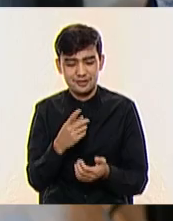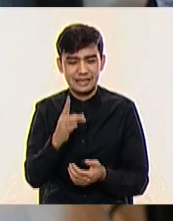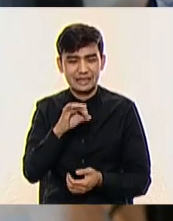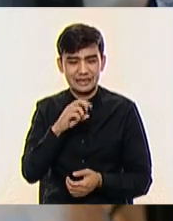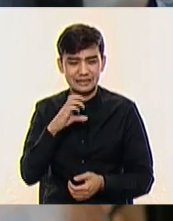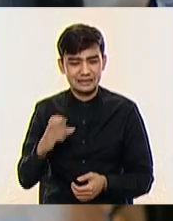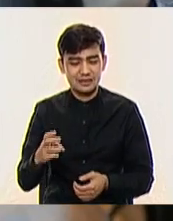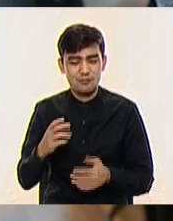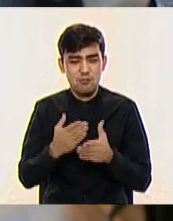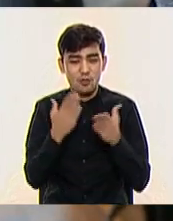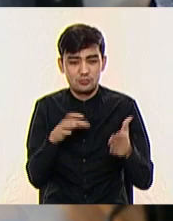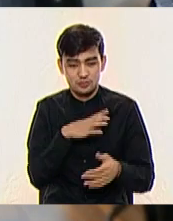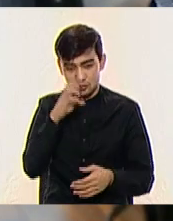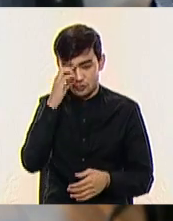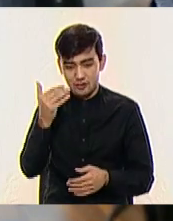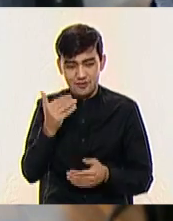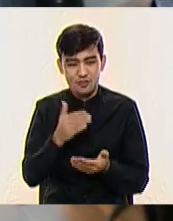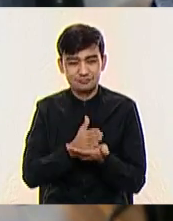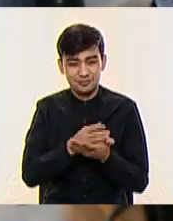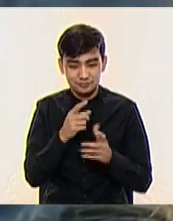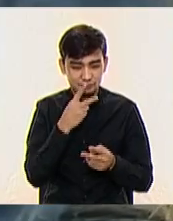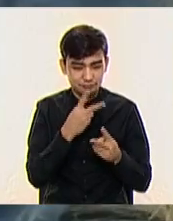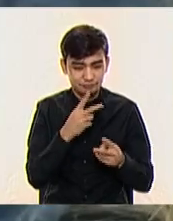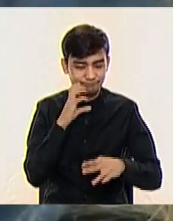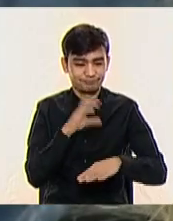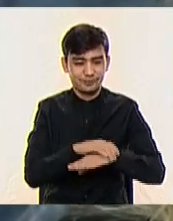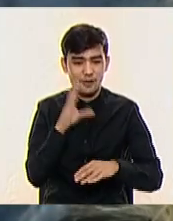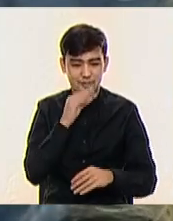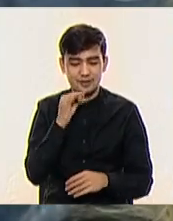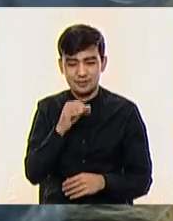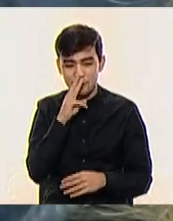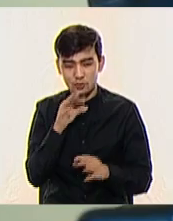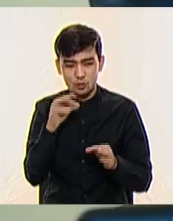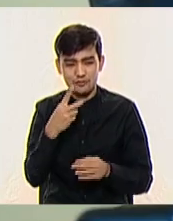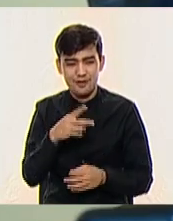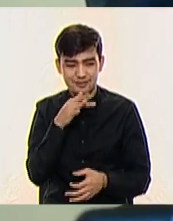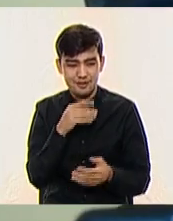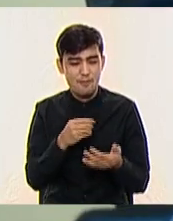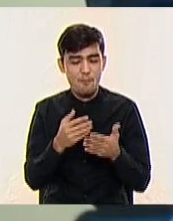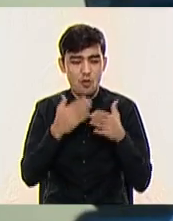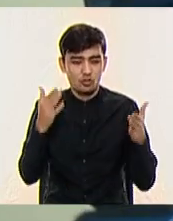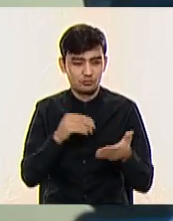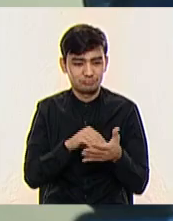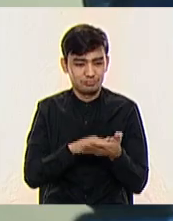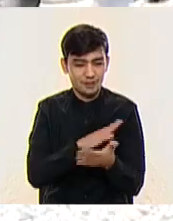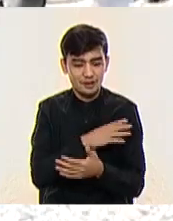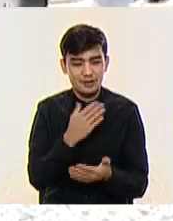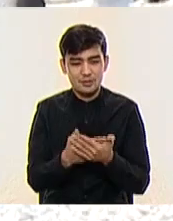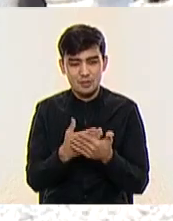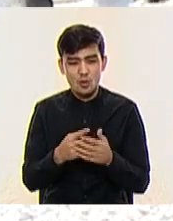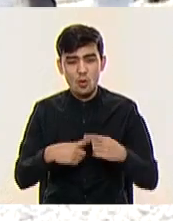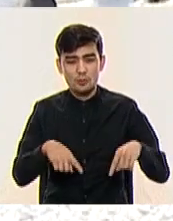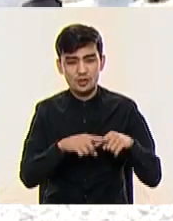риски, особенно у госслужащих. Они сдают справки о доходах вот уже больше 20 лет, но эффективность ожидают только при